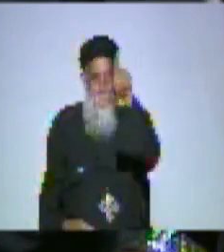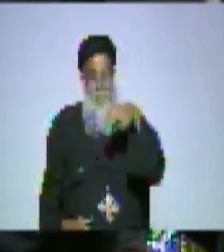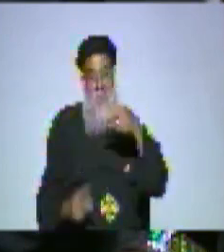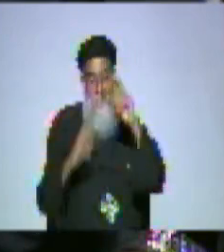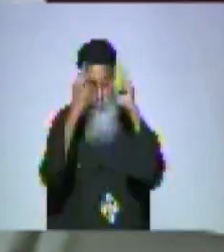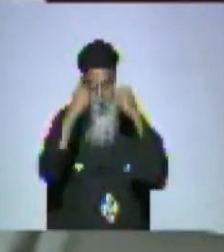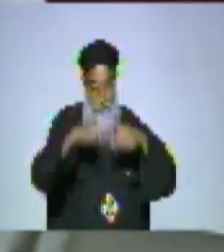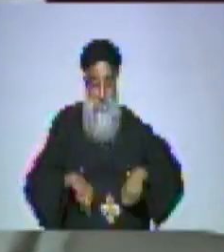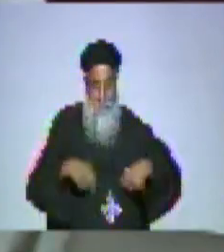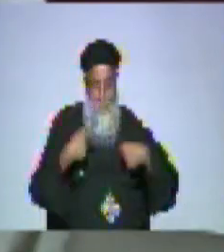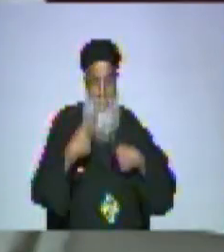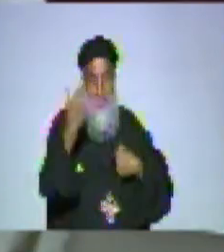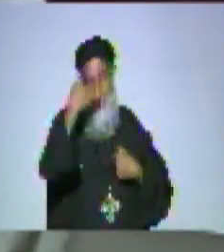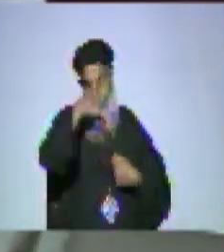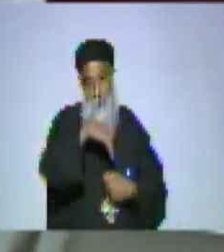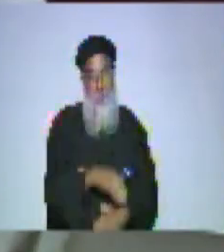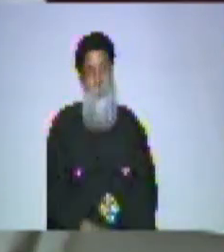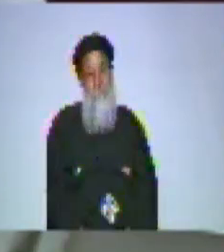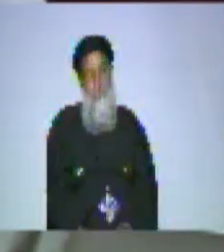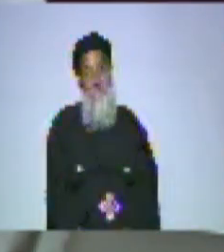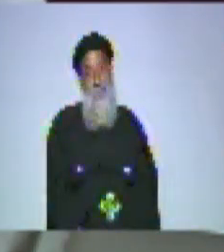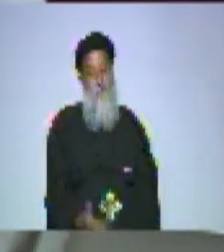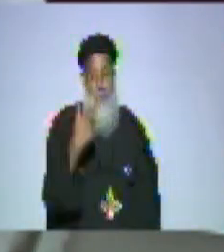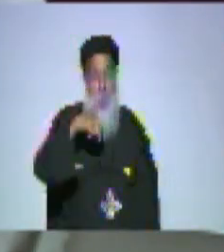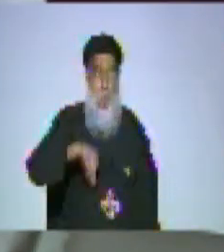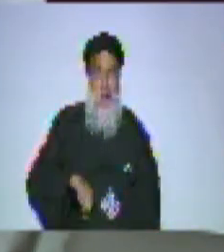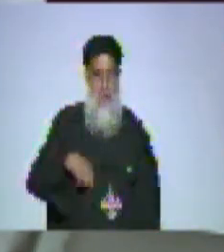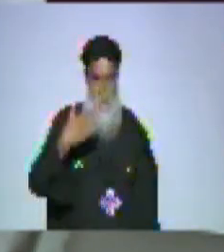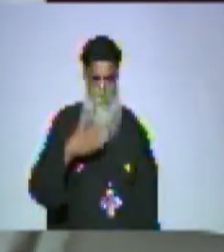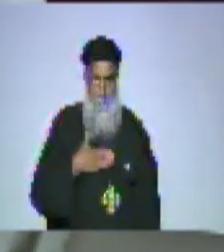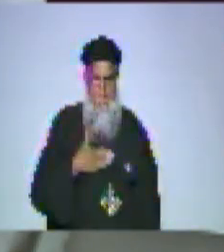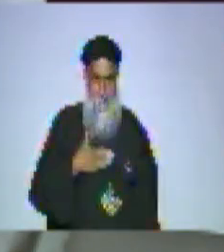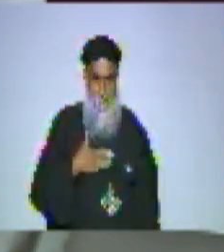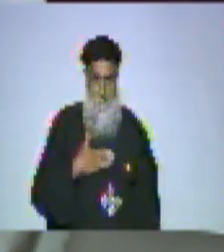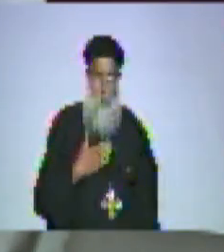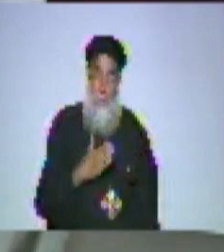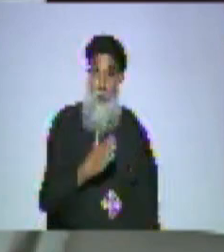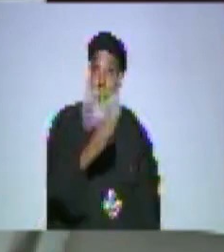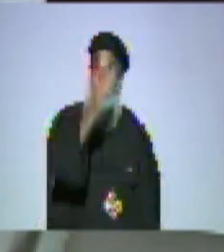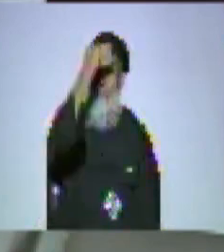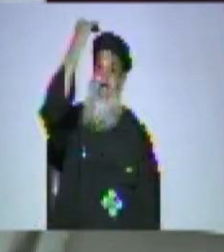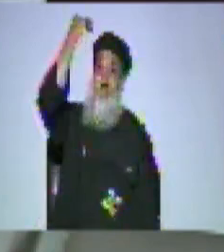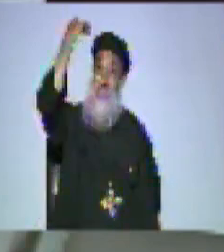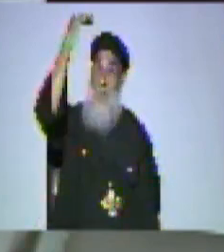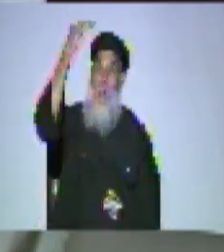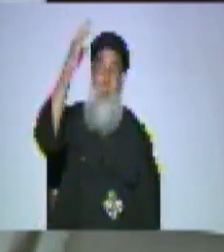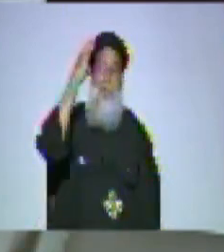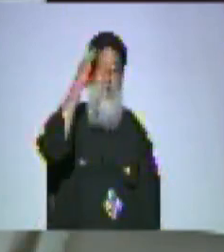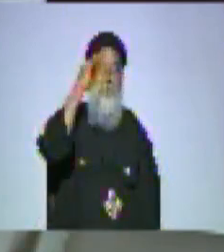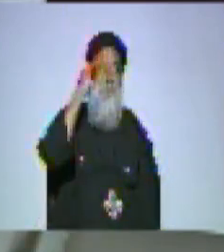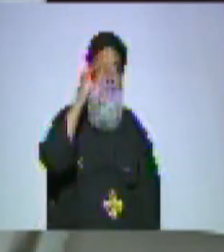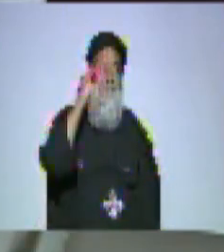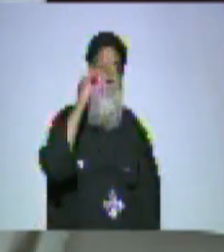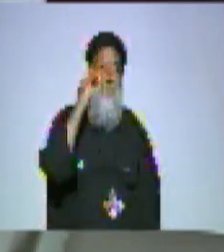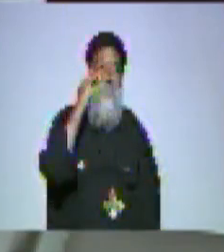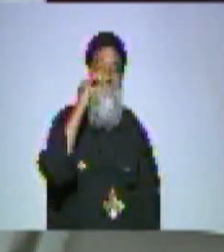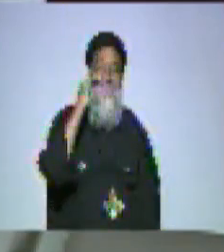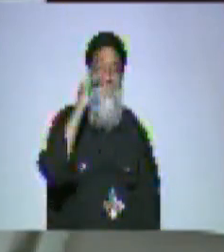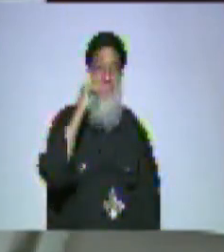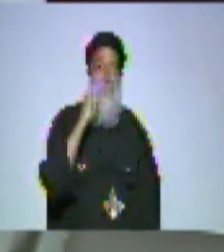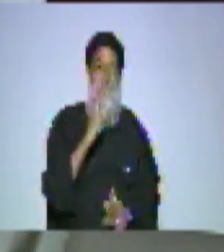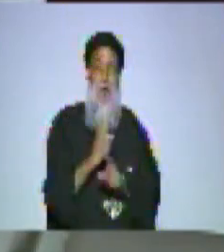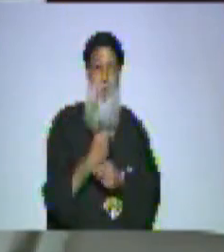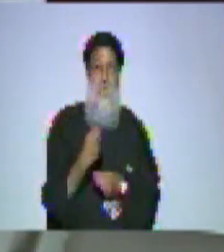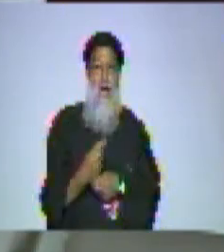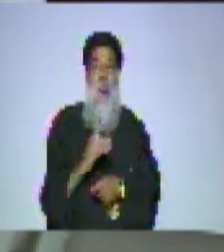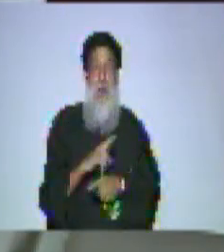حياتي بالظبط هو ده النعيم بقى فردوس النعيم وجود الانسان مع الله